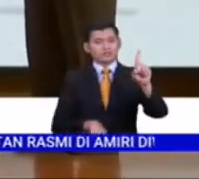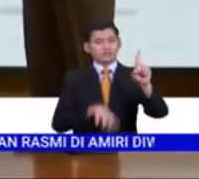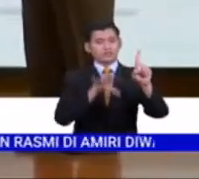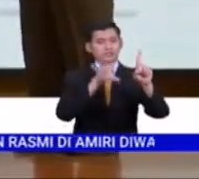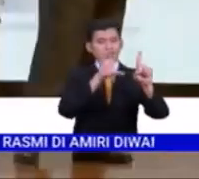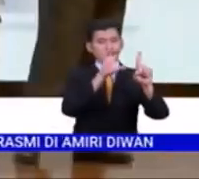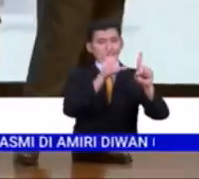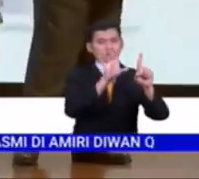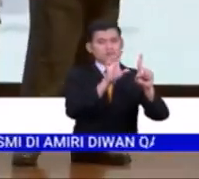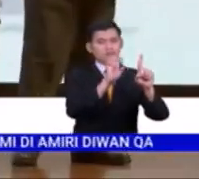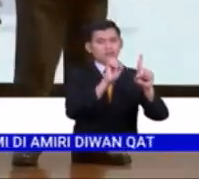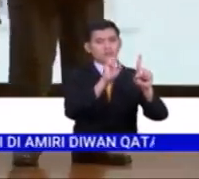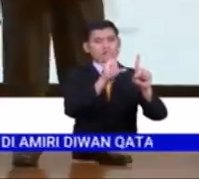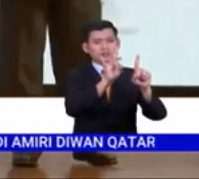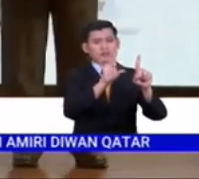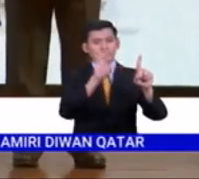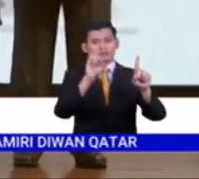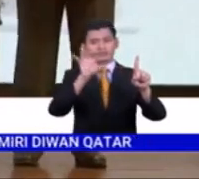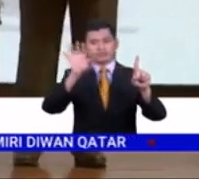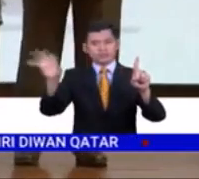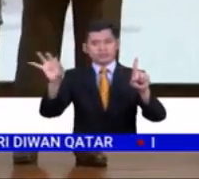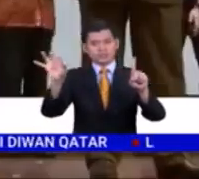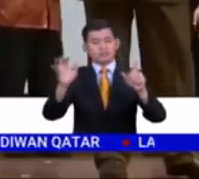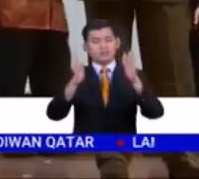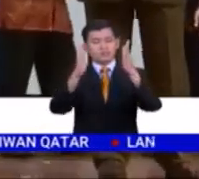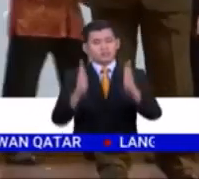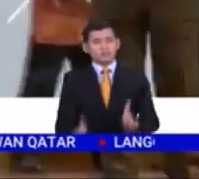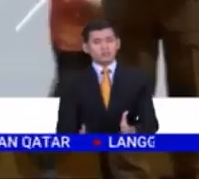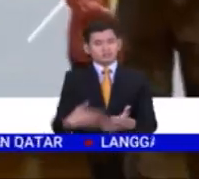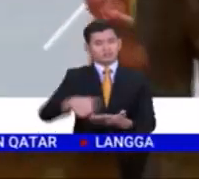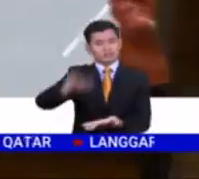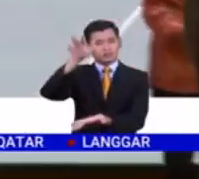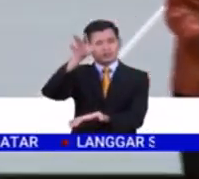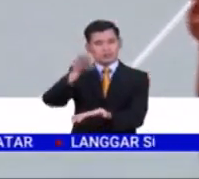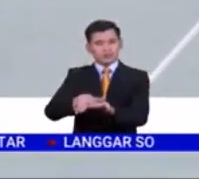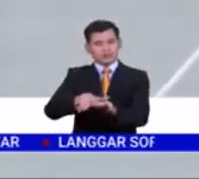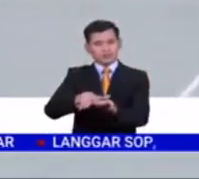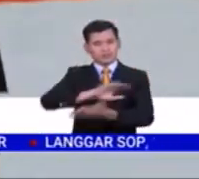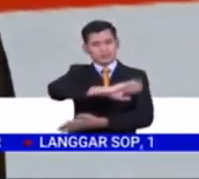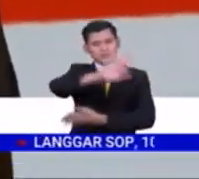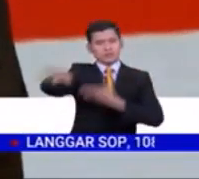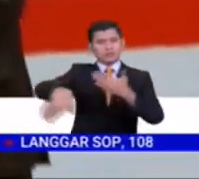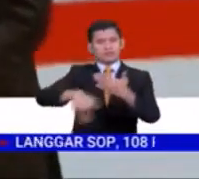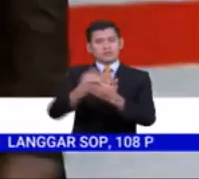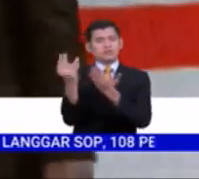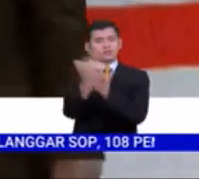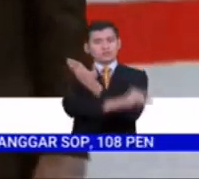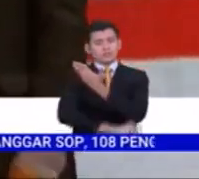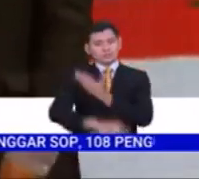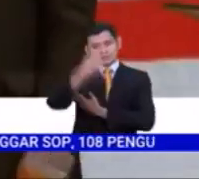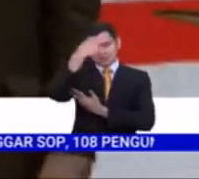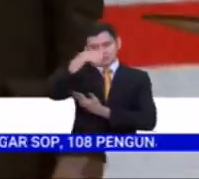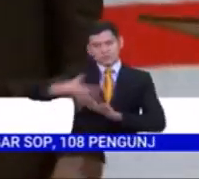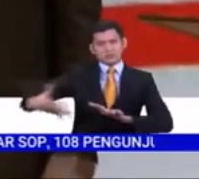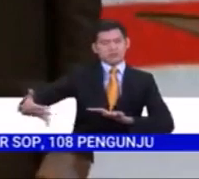1,709 amil ditauliahkan di seluruh negeri bagi tahun ini.